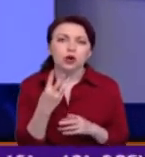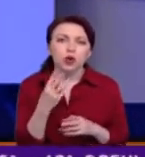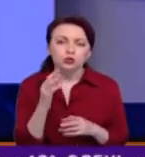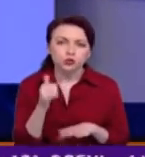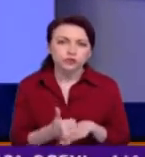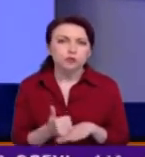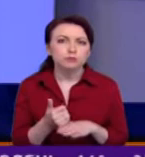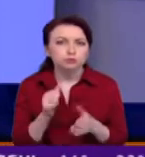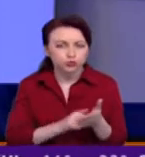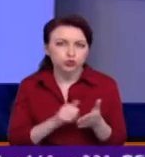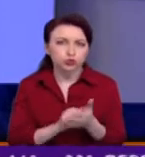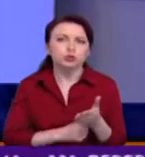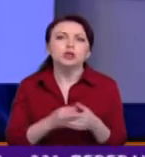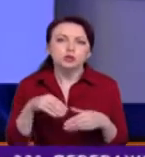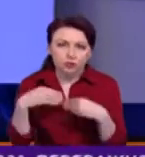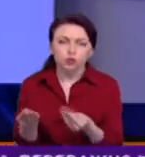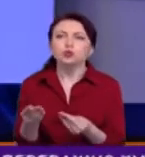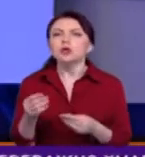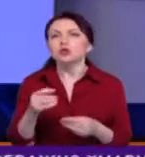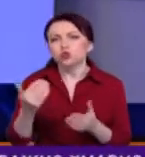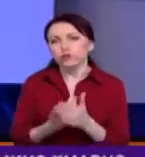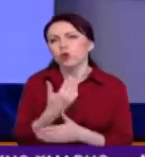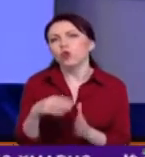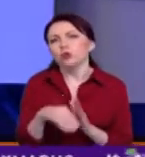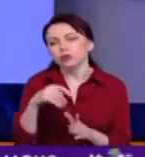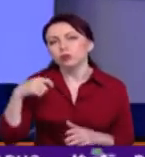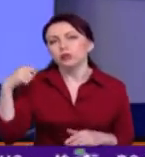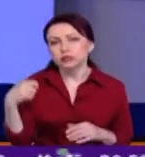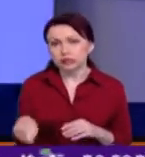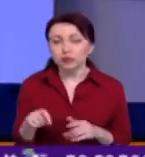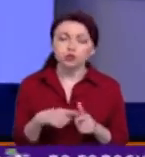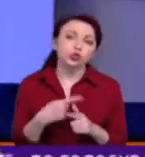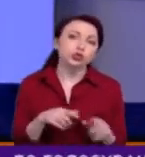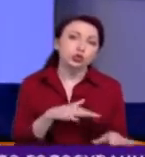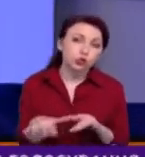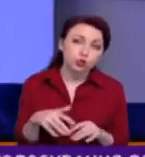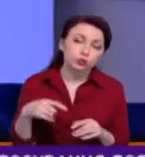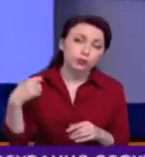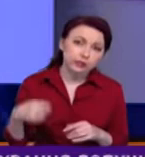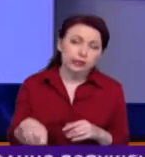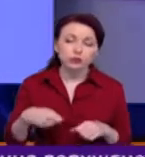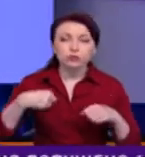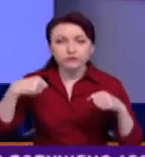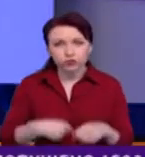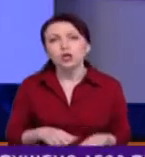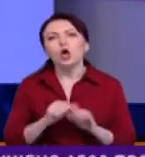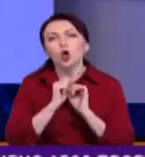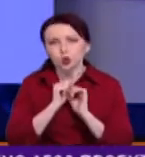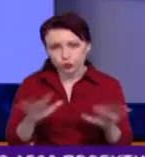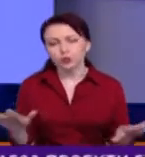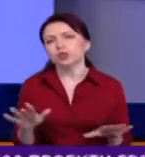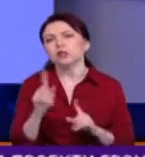б давали президенту новообраному чи діючому поки повноваження і можливості розпустити